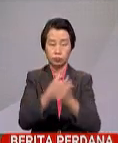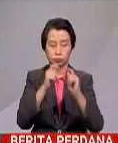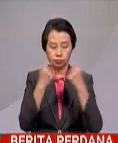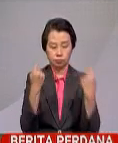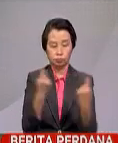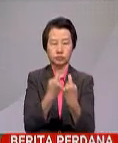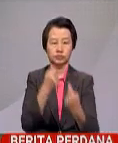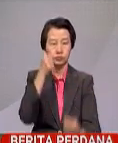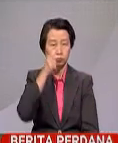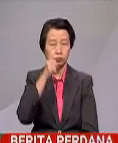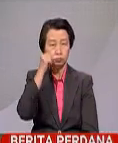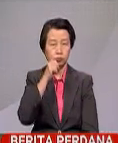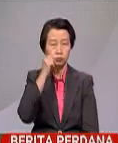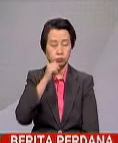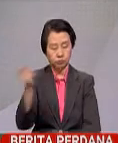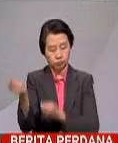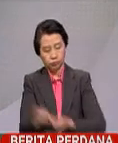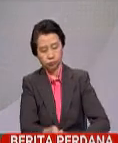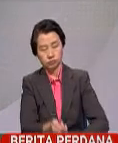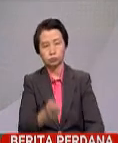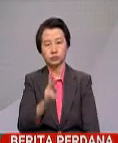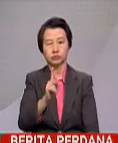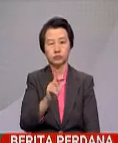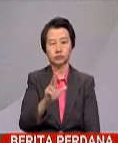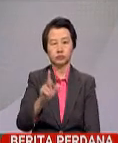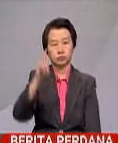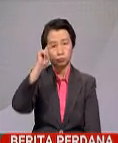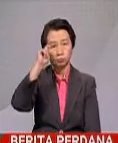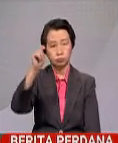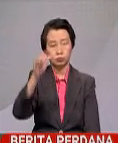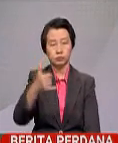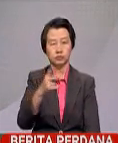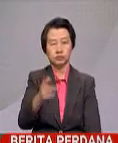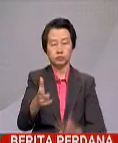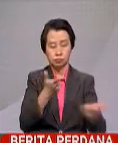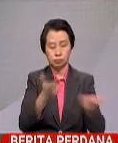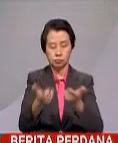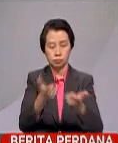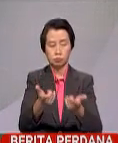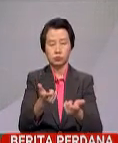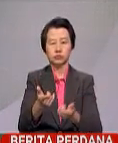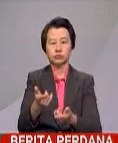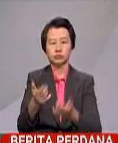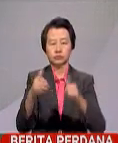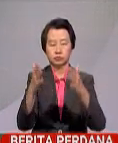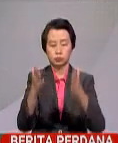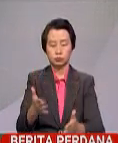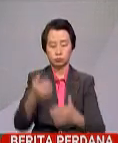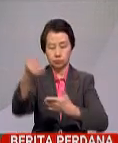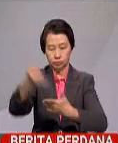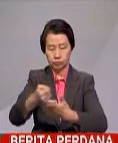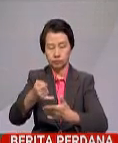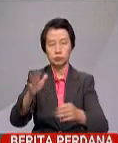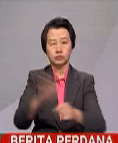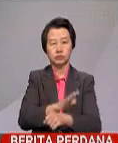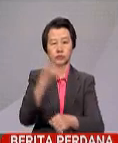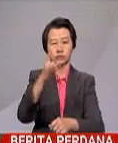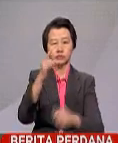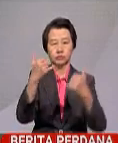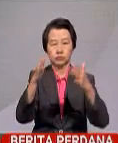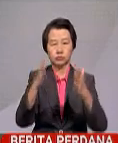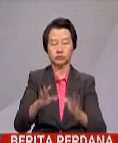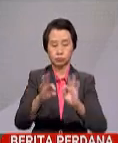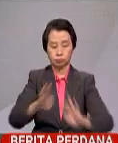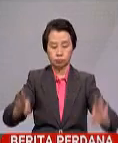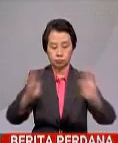hoki wanita Terengganu dan KL Hockey Academy memberi bayangan akan menggunakan khidmat pemain import bagi melengkapkan skuad 18 pemain utama